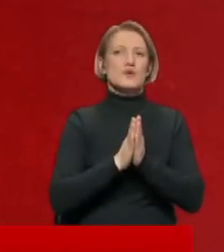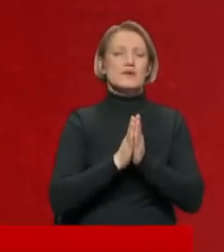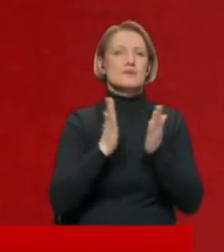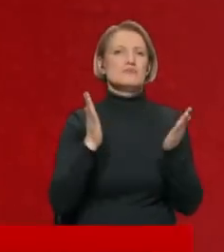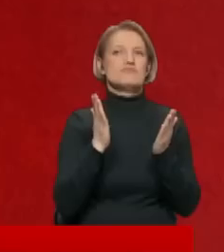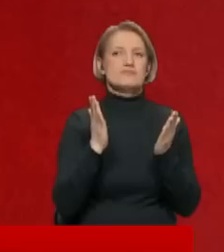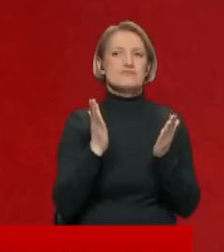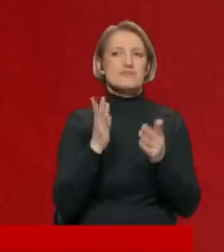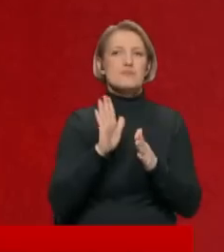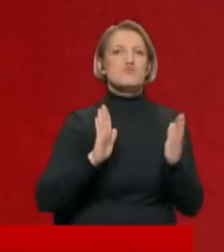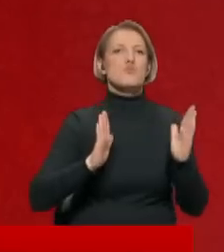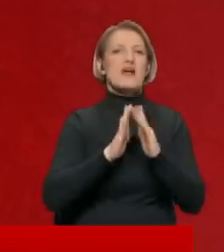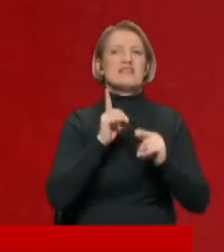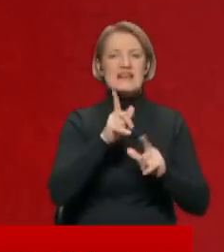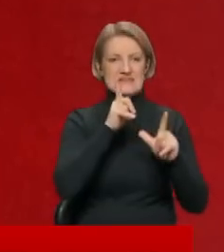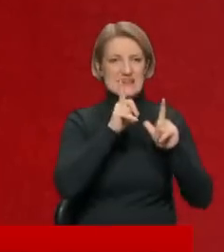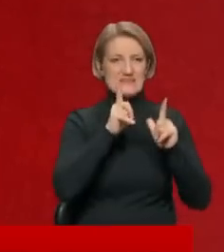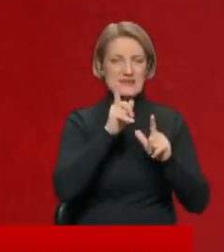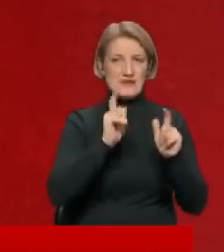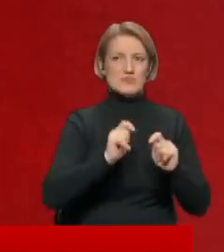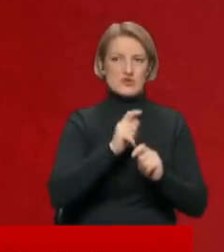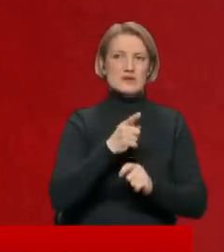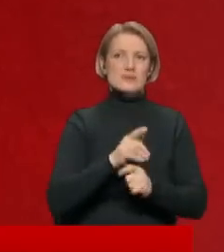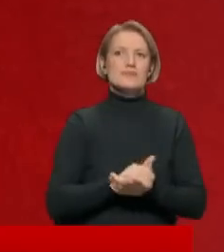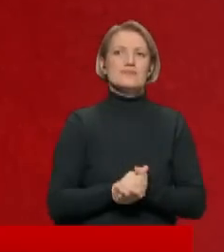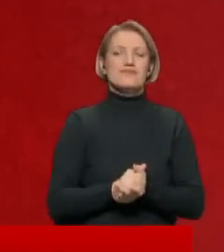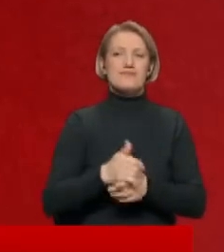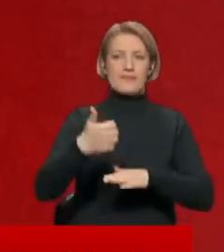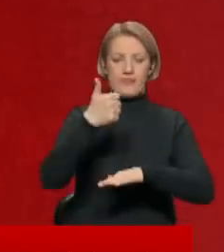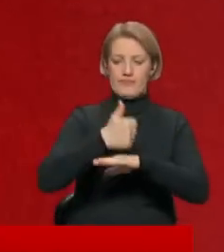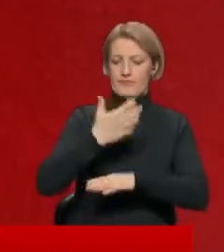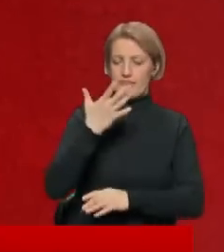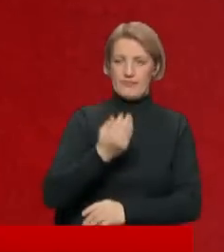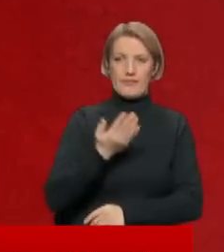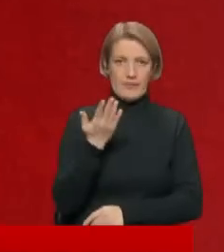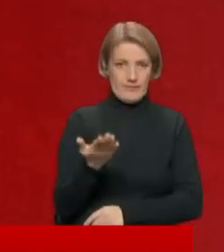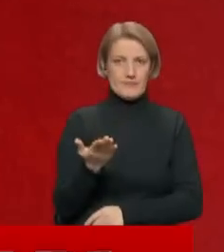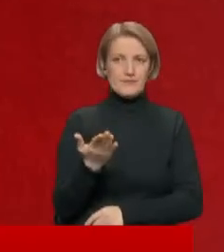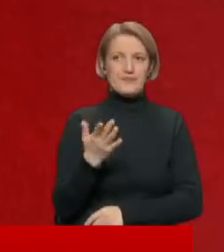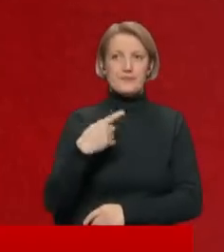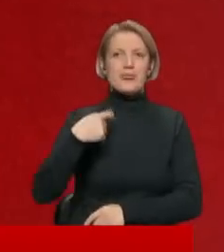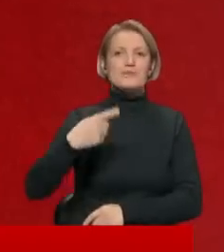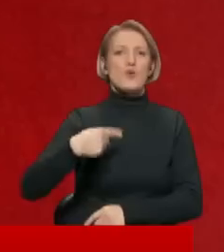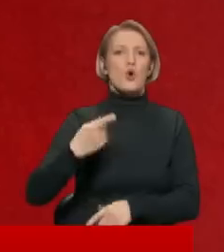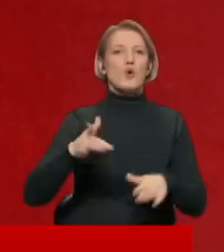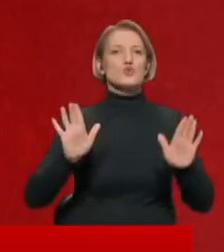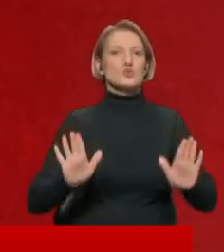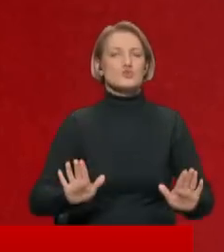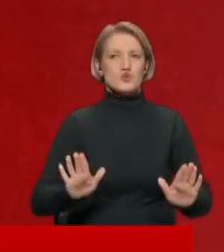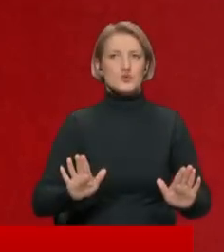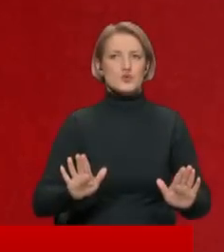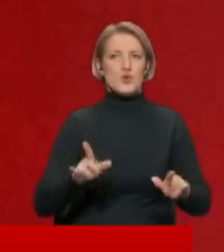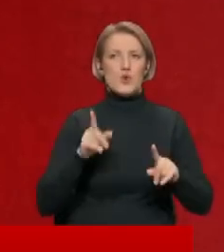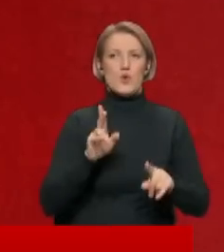kavramlardan muhalefetteyken seslendirilecek kavramlardı iktidar oldular artık motorlar Durmuş